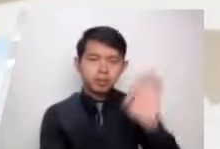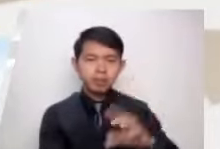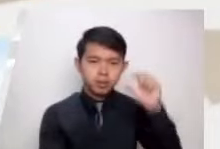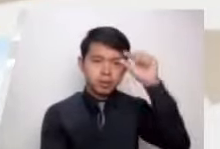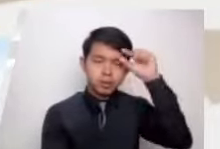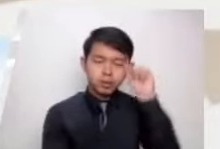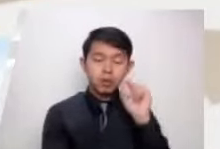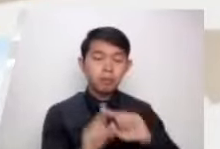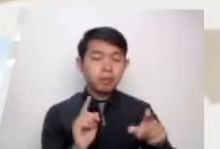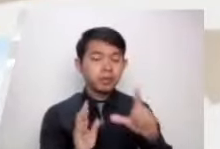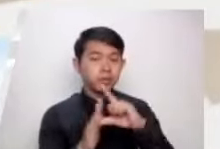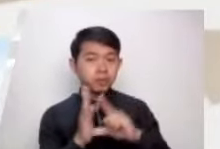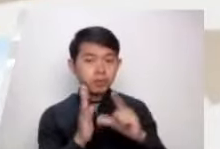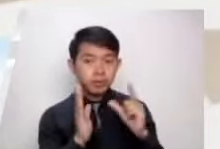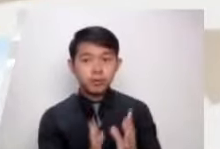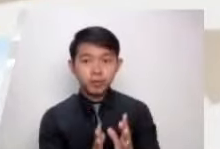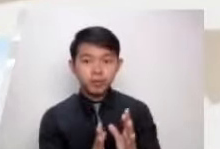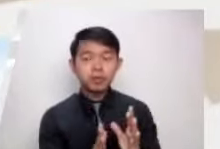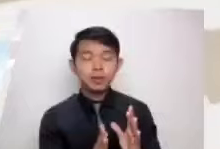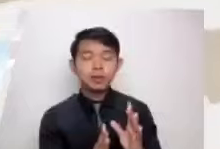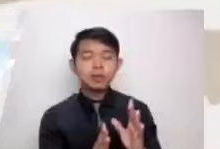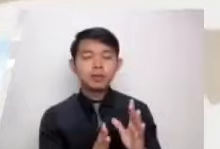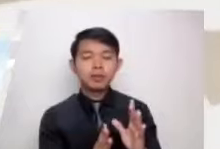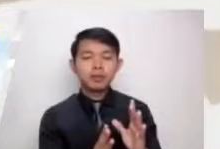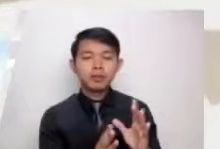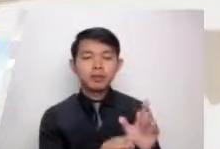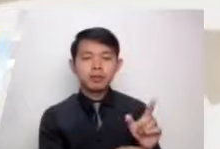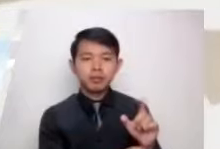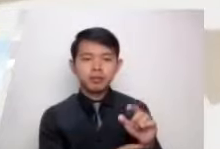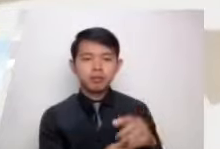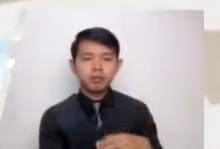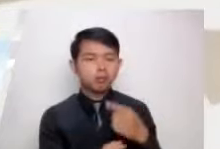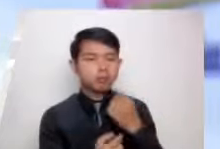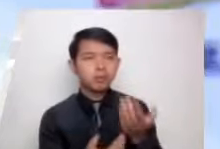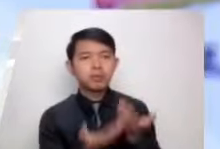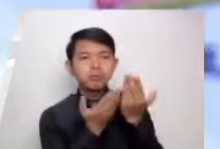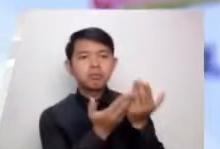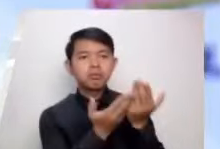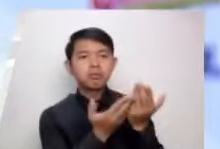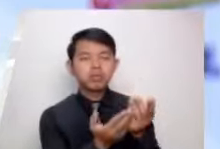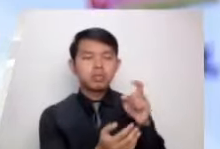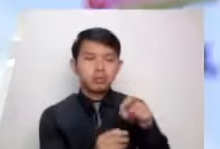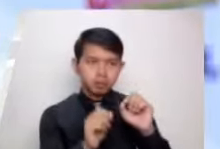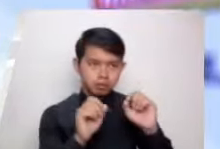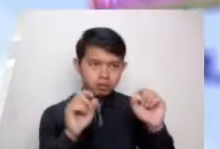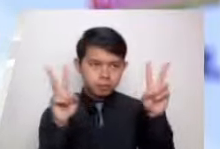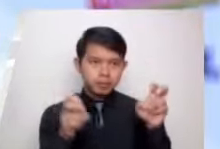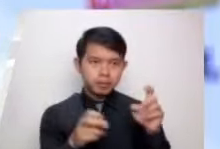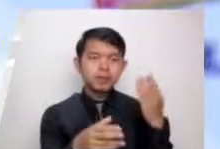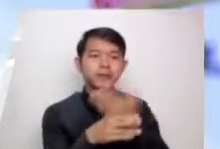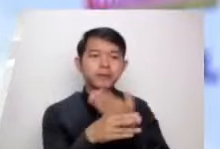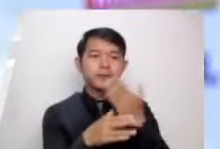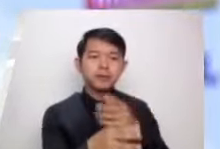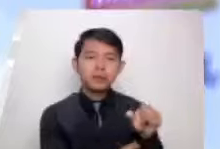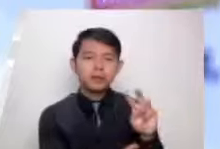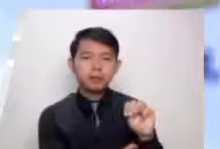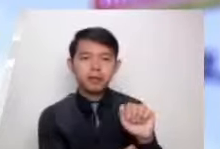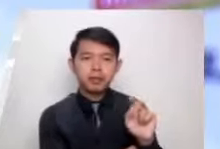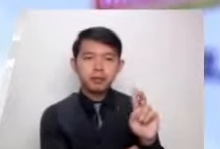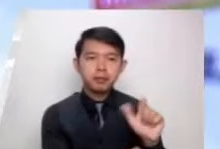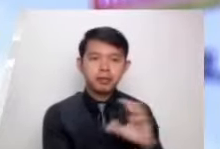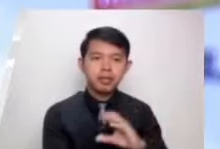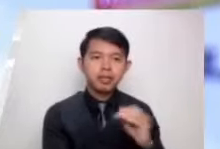Tolentino, ang political spokesperson ni Quibuloy, ng petisyon para madeklarang nuisance si Matula at siyam na iba pa at